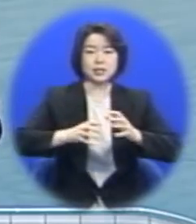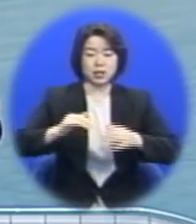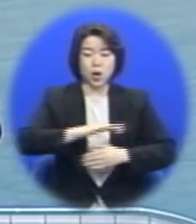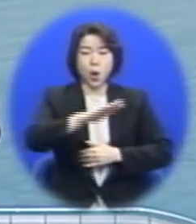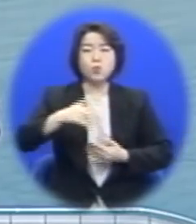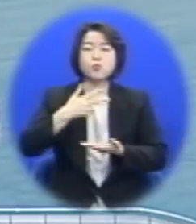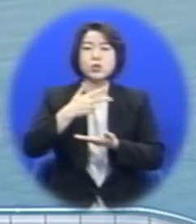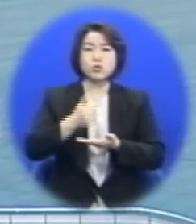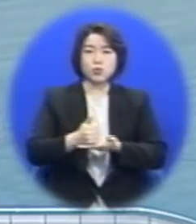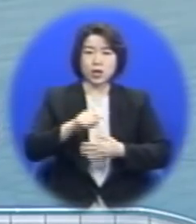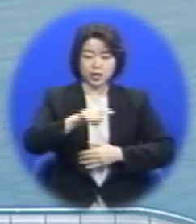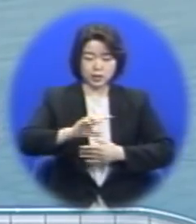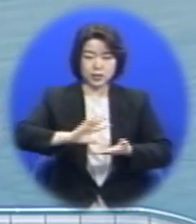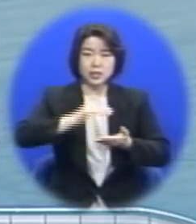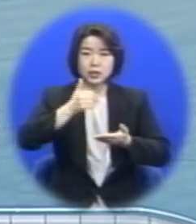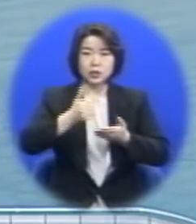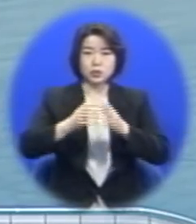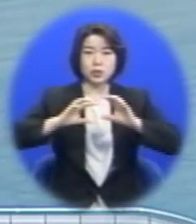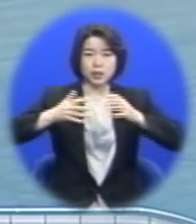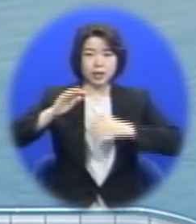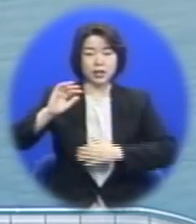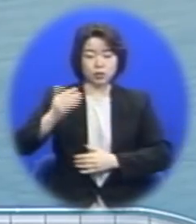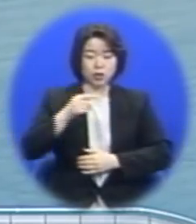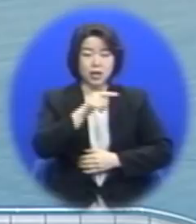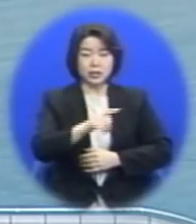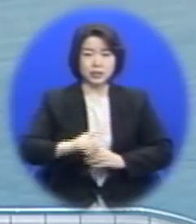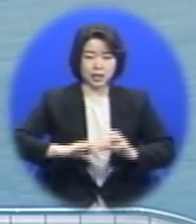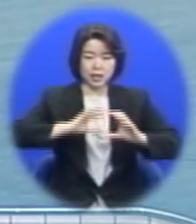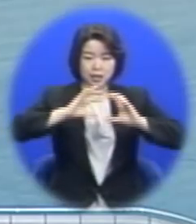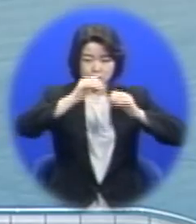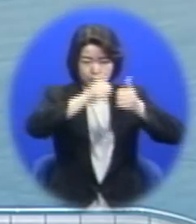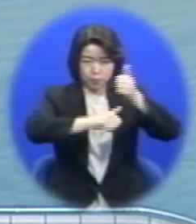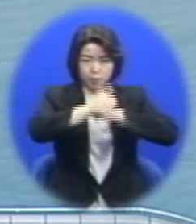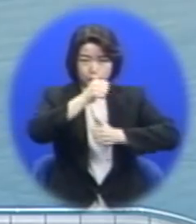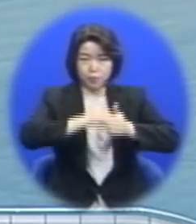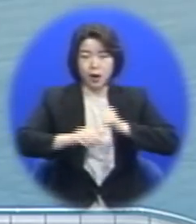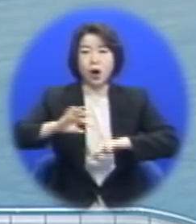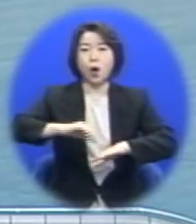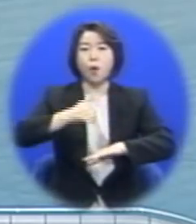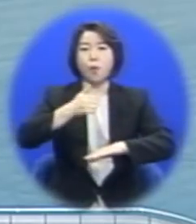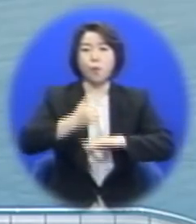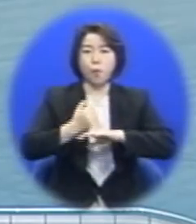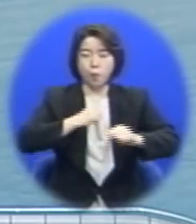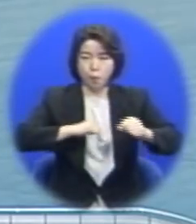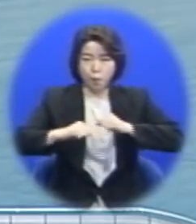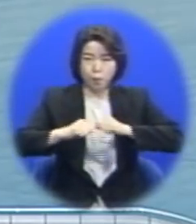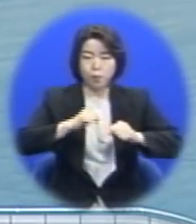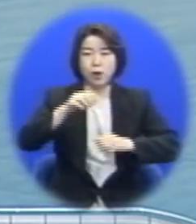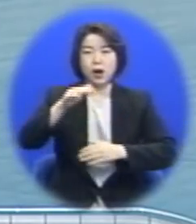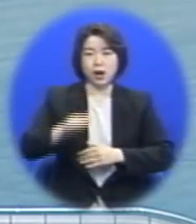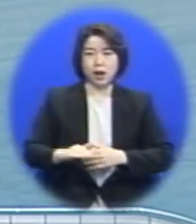주와 그의 그리스도의 나라가 되어 그가 세세토록 왕노릇 하시리로다.